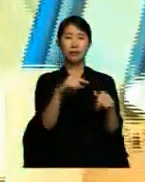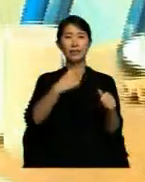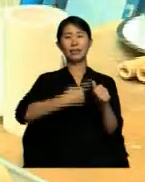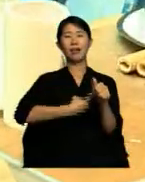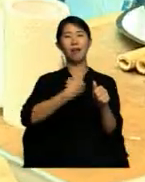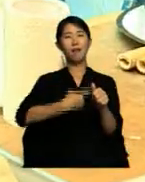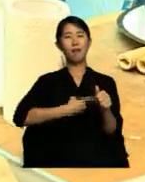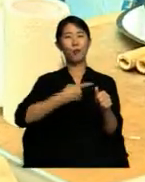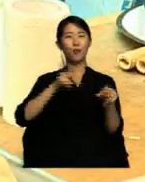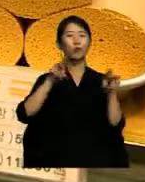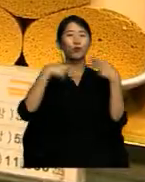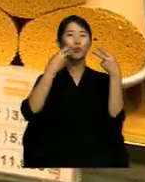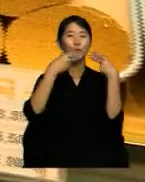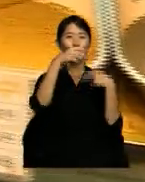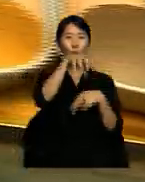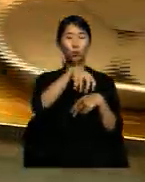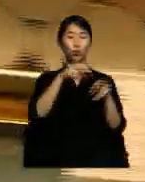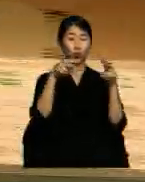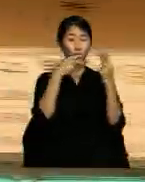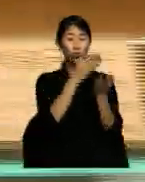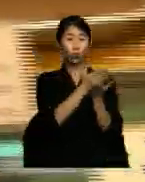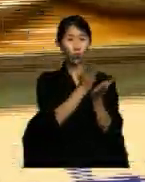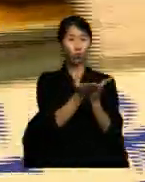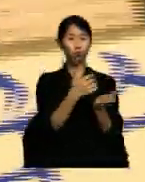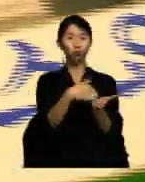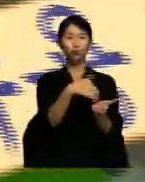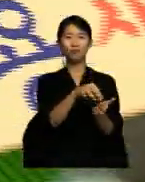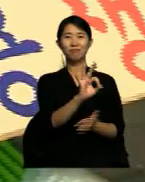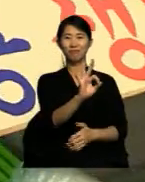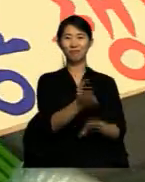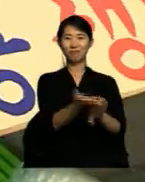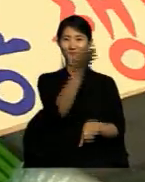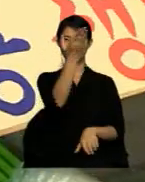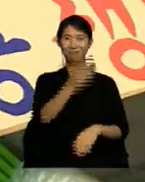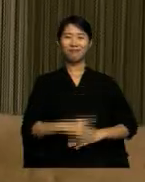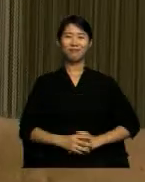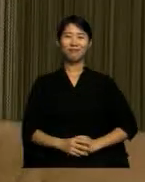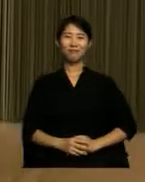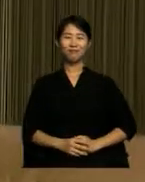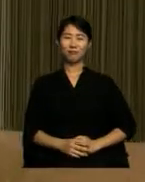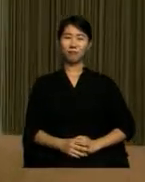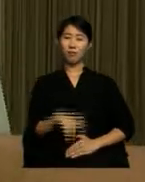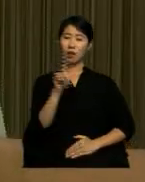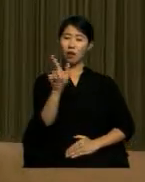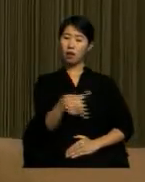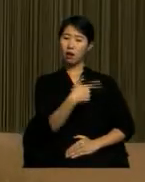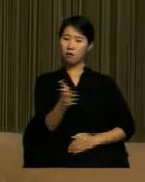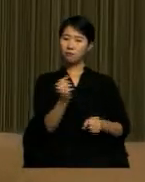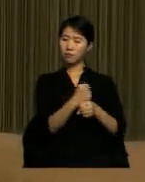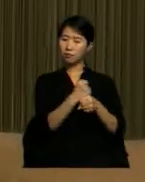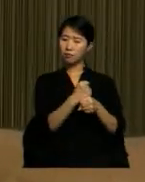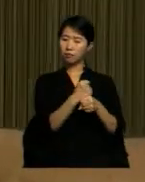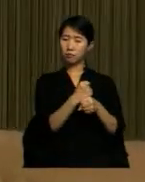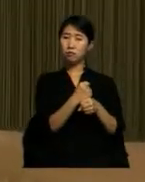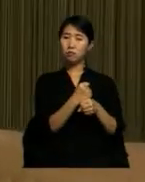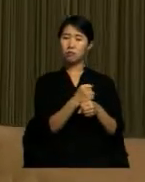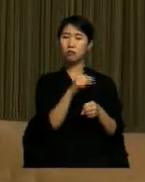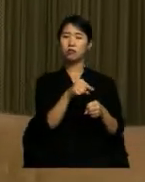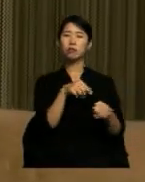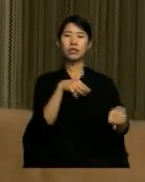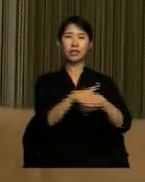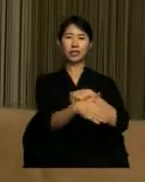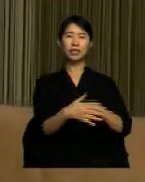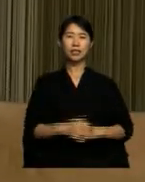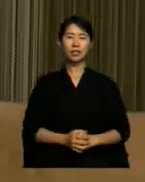있는데 국수 종류만 10가지가 넘습니다. 지금은 거의 그냥 하루에 바로 말려서 바로 나오고 막 이런 거의